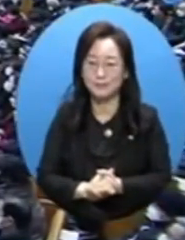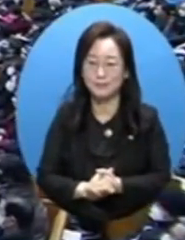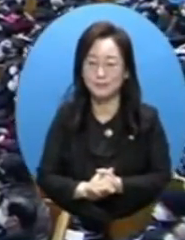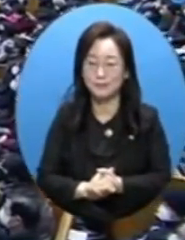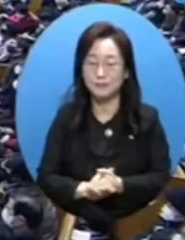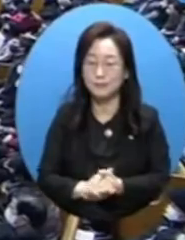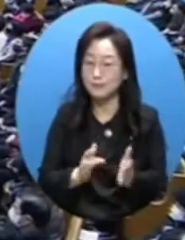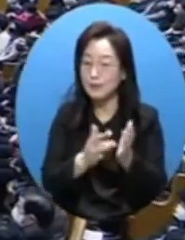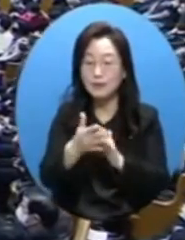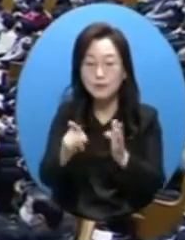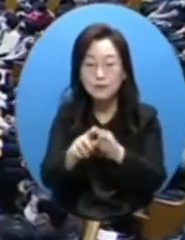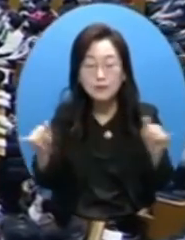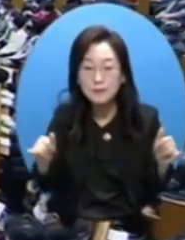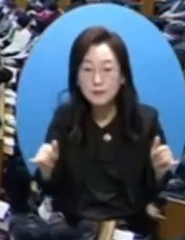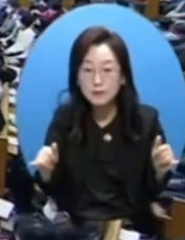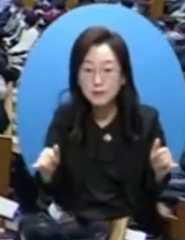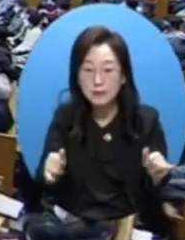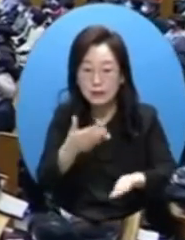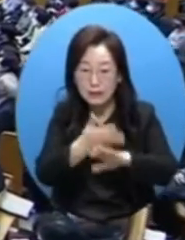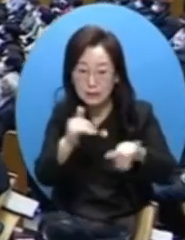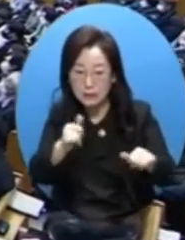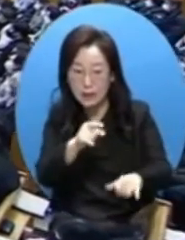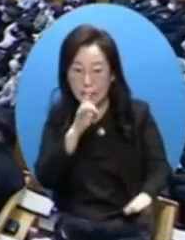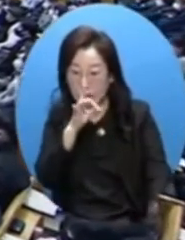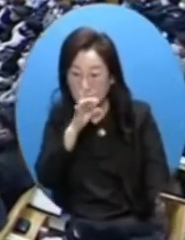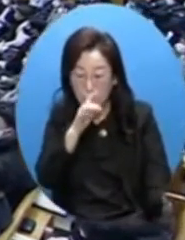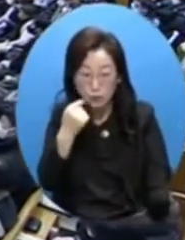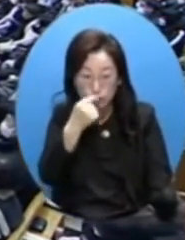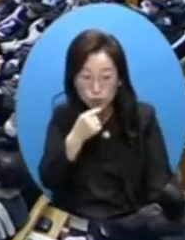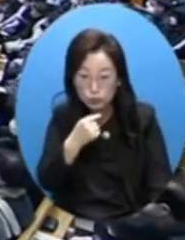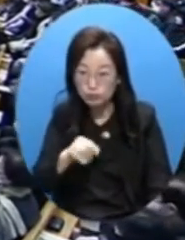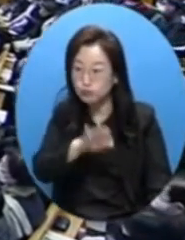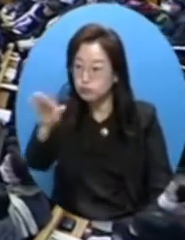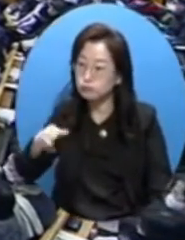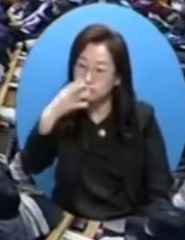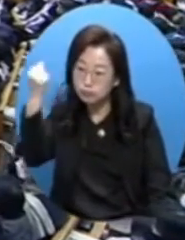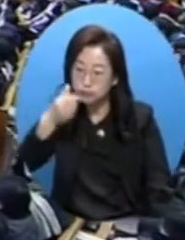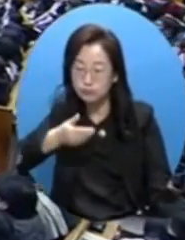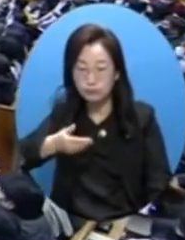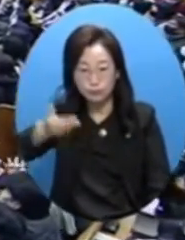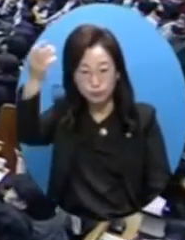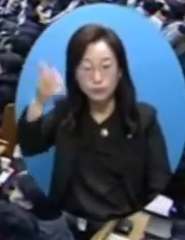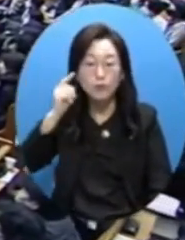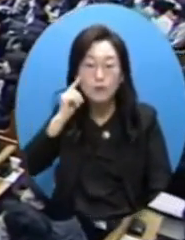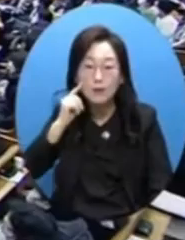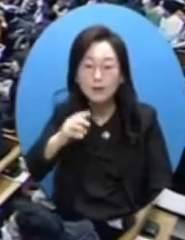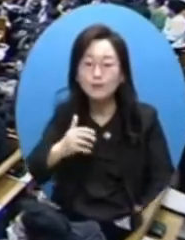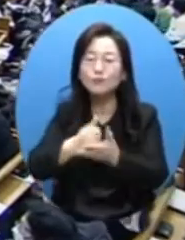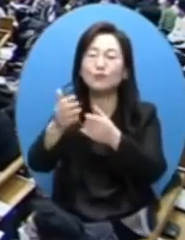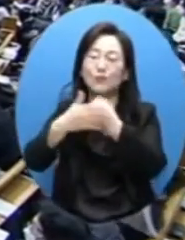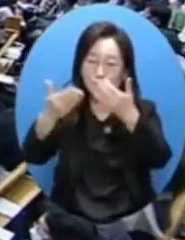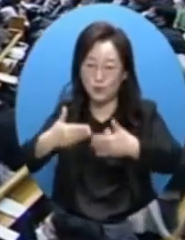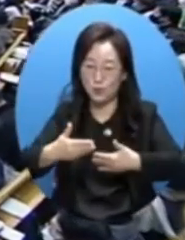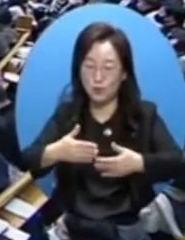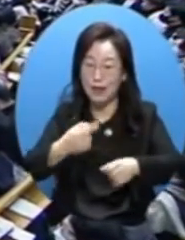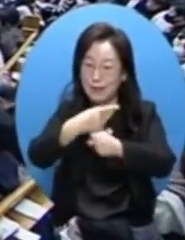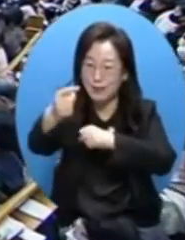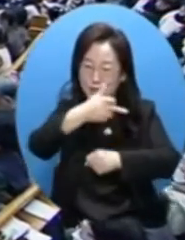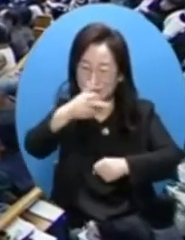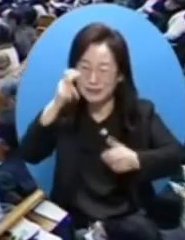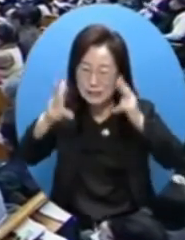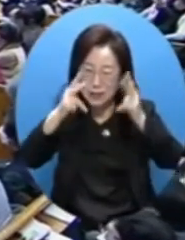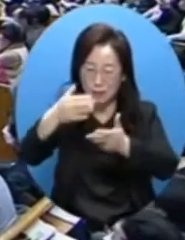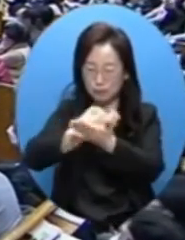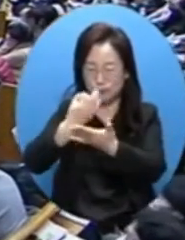우리 예수 믿는 사람들은 남들이 안 될 때 잘 됩니다. 주님의 도우심이 함께 하시기 때문인 것입니다. 사업하는 분들은 내내 큰 복을 받는